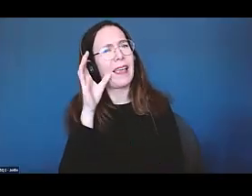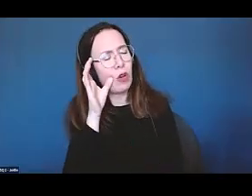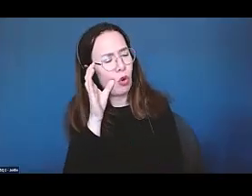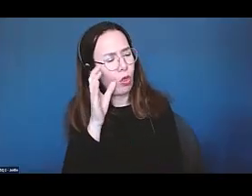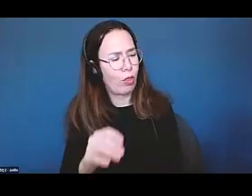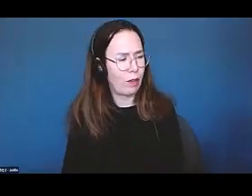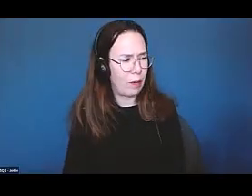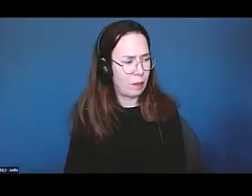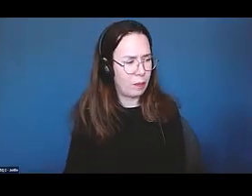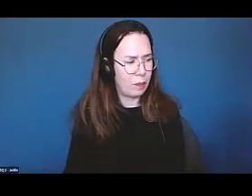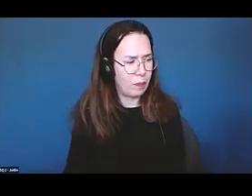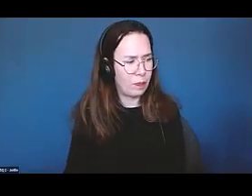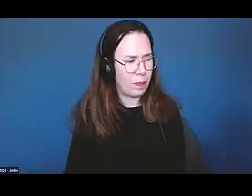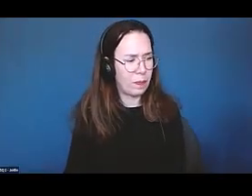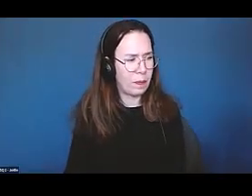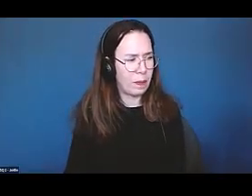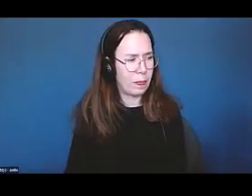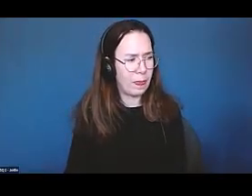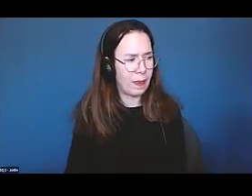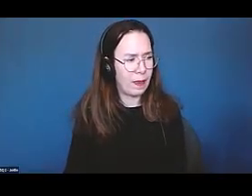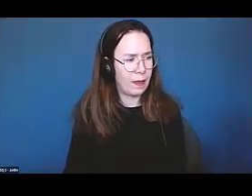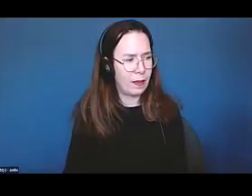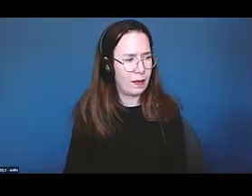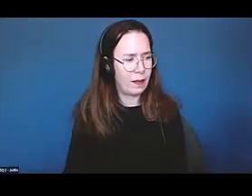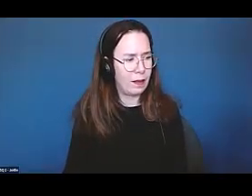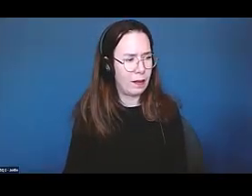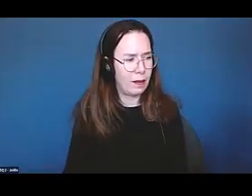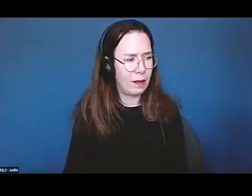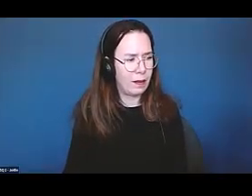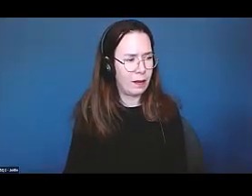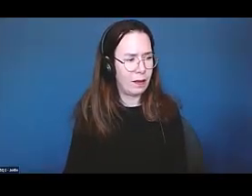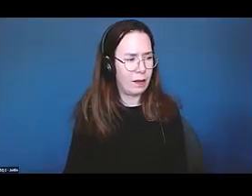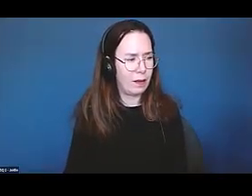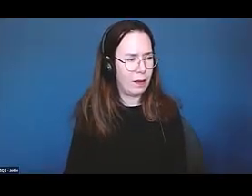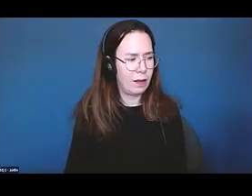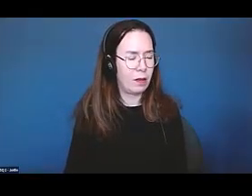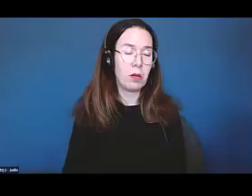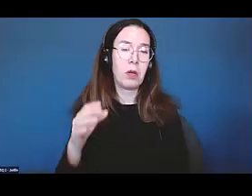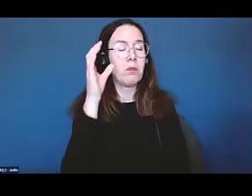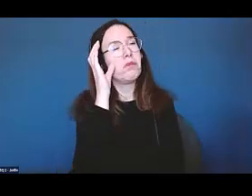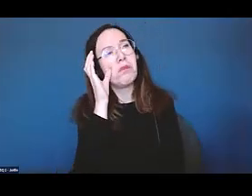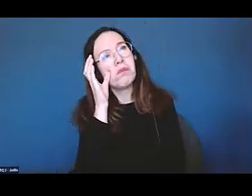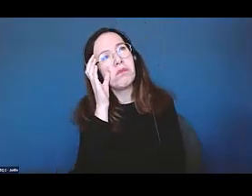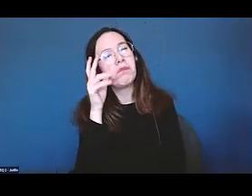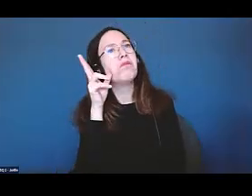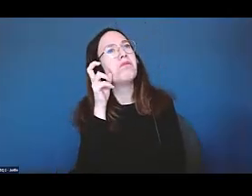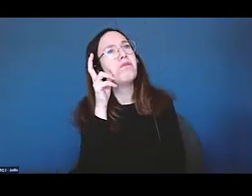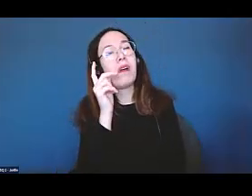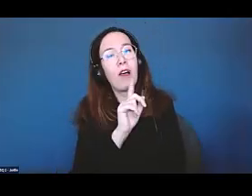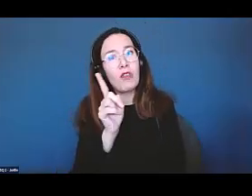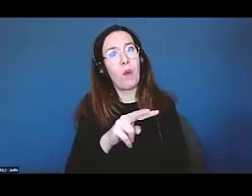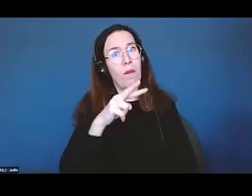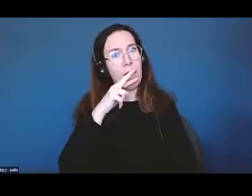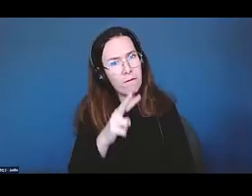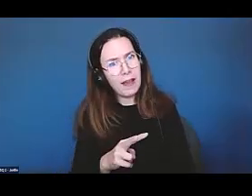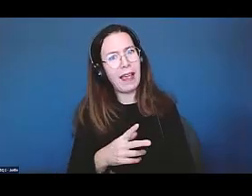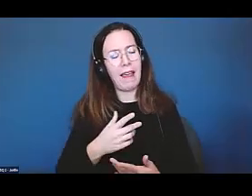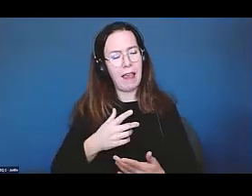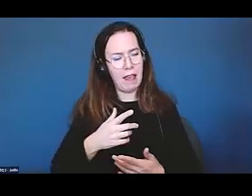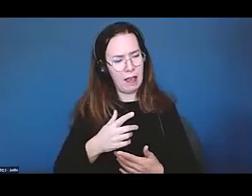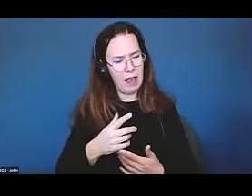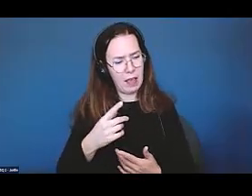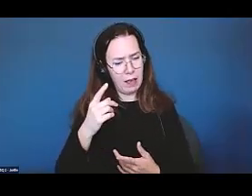écouter. Lorsque nous passons à non seulement écouter, entendre, mais vraiment nous commençons à poser